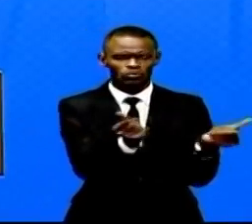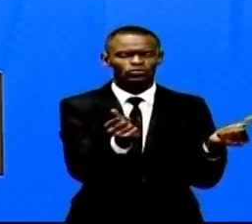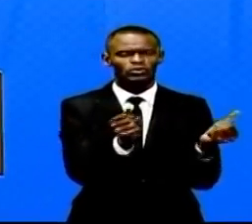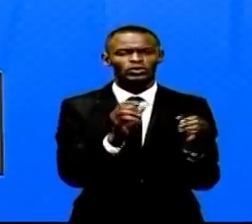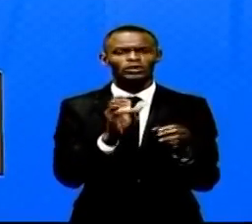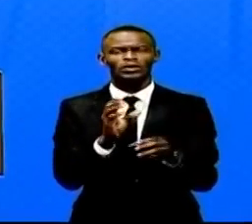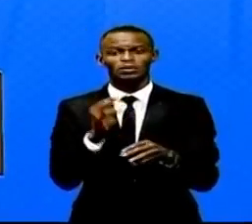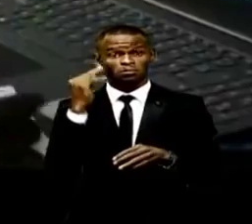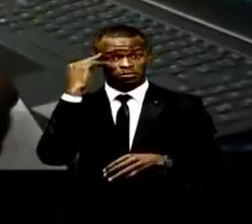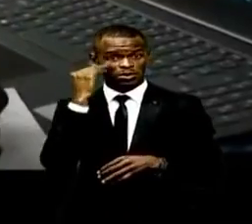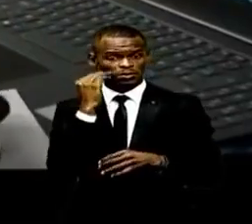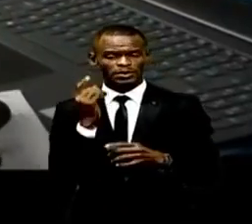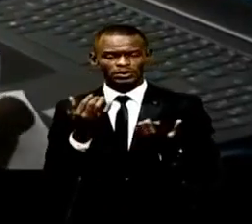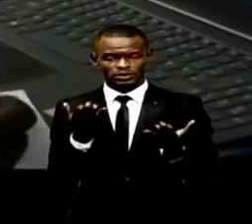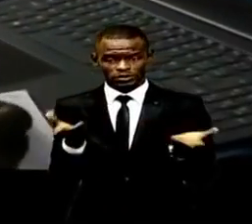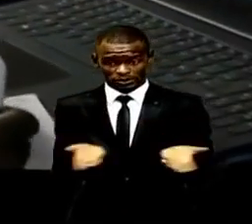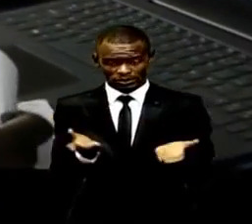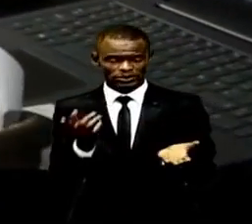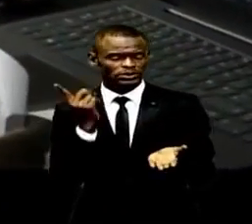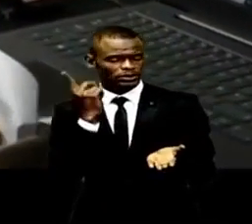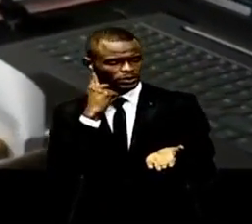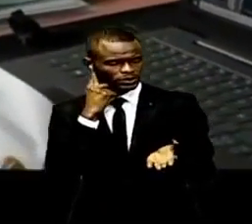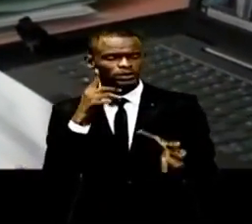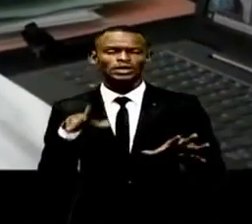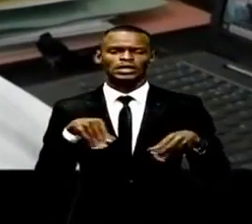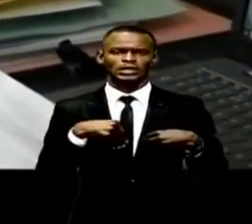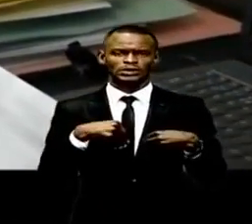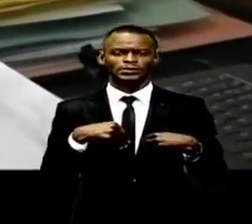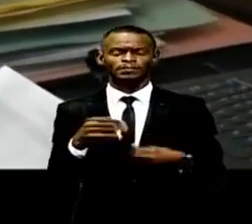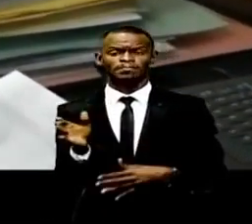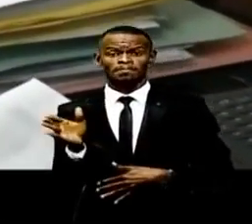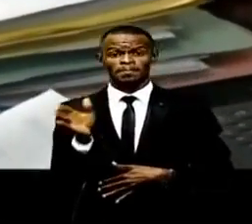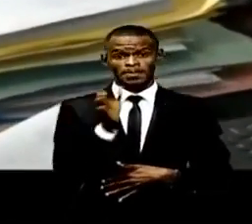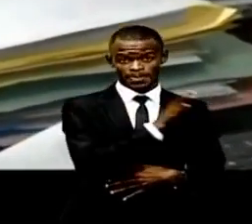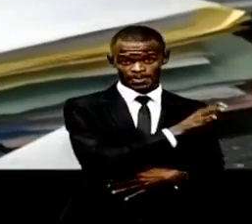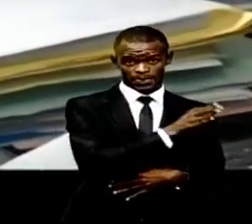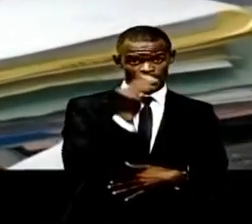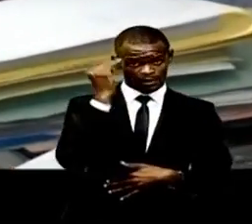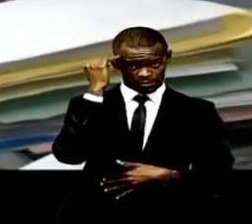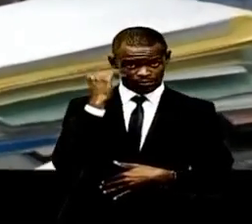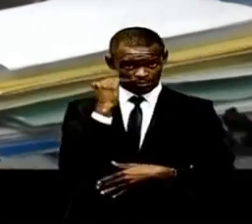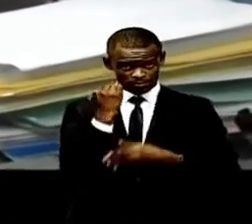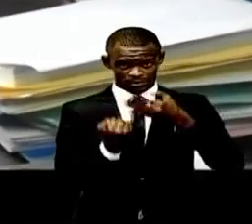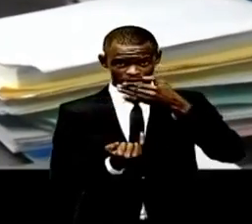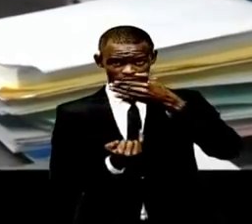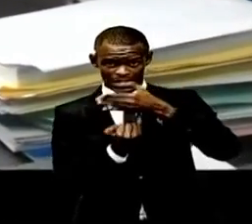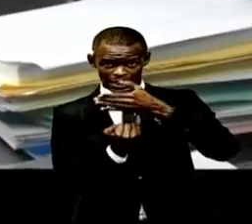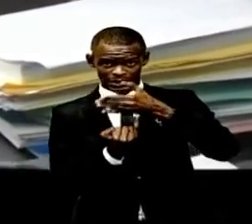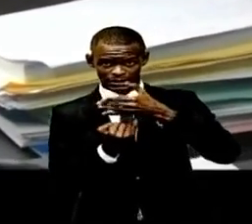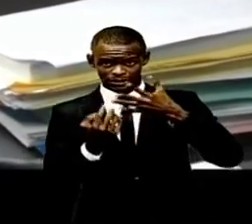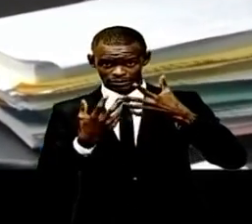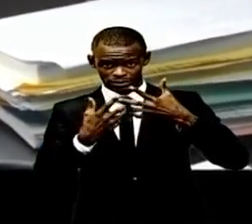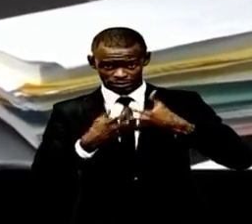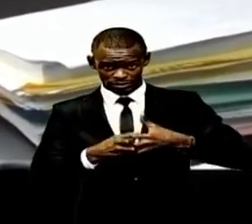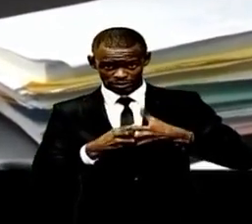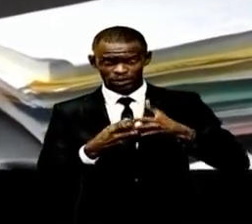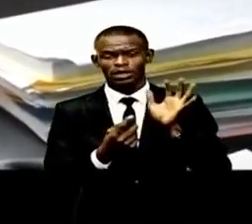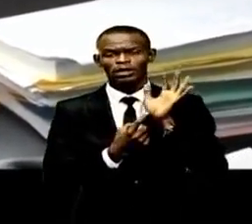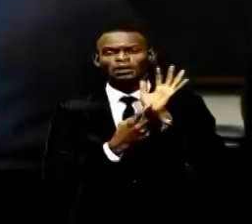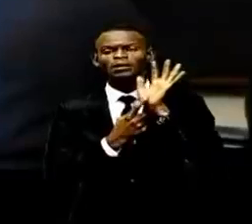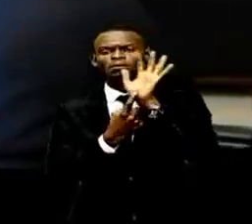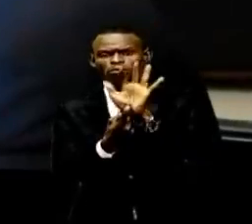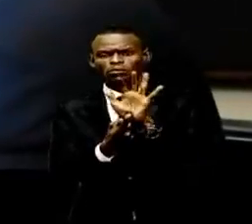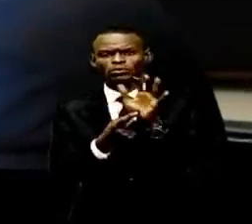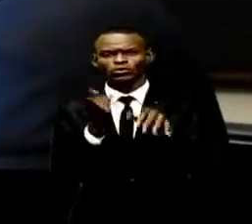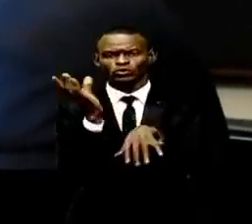de l'Industrie a présenté au conseil deux notes d'information. La première a porté sur le